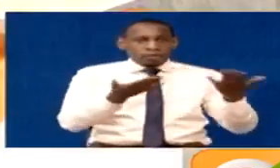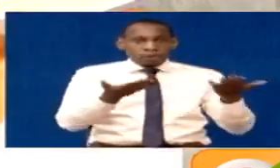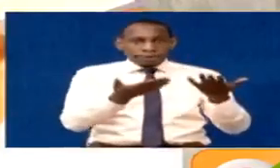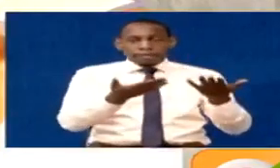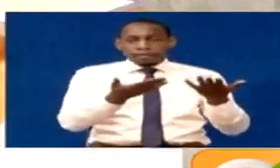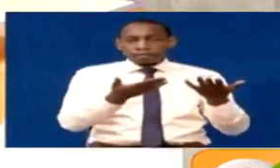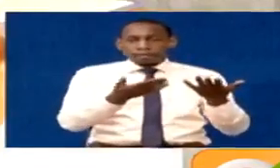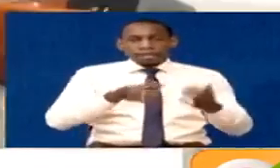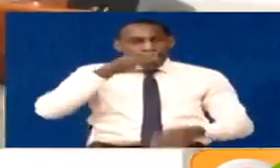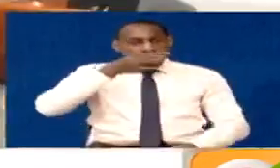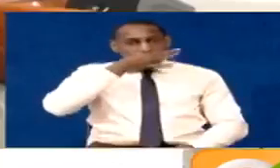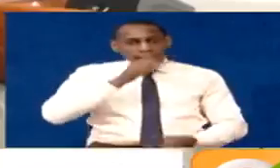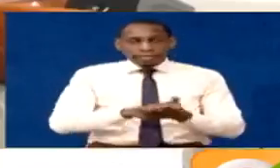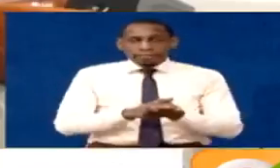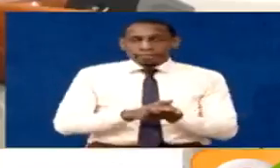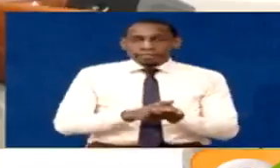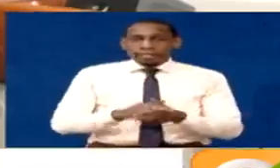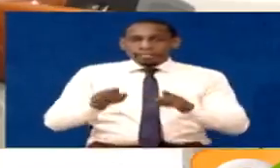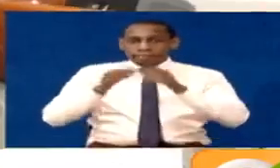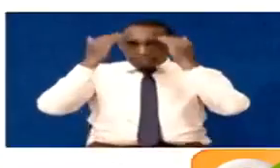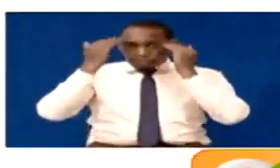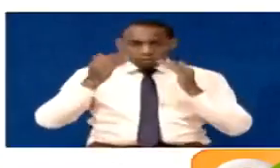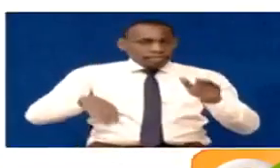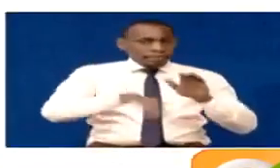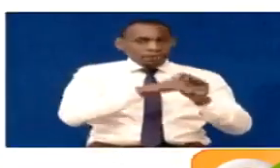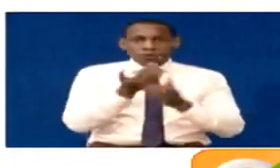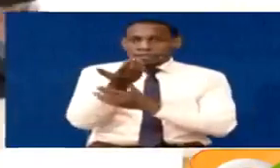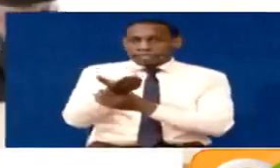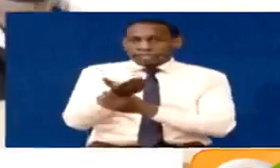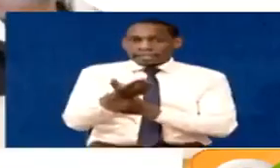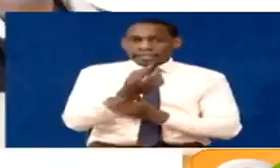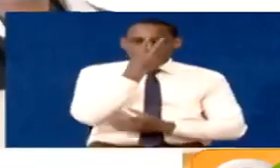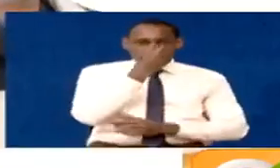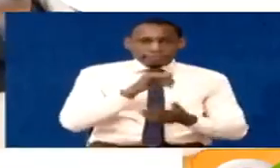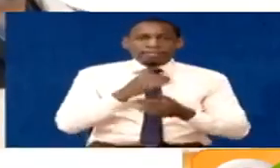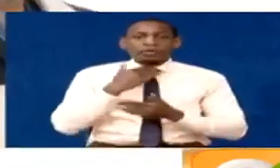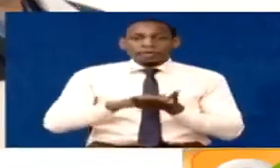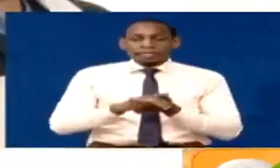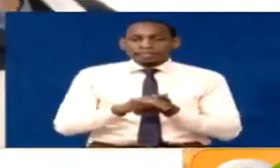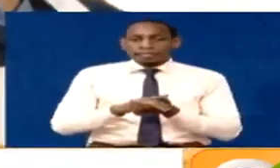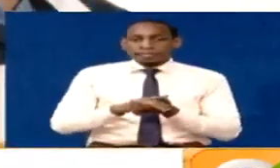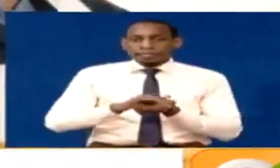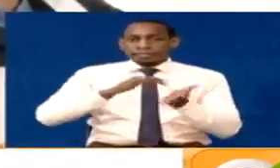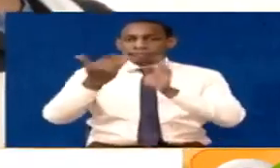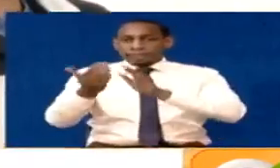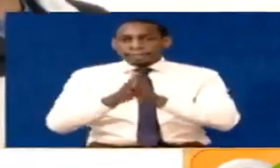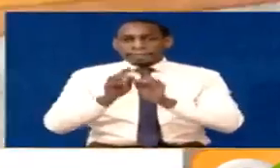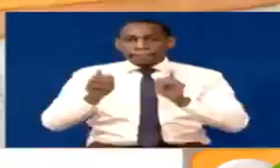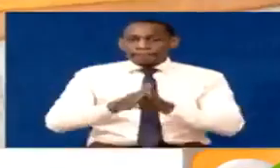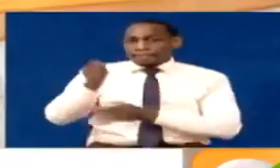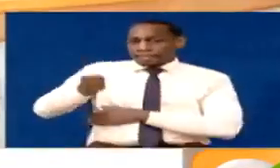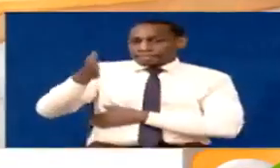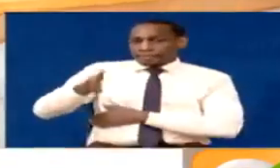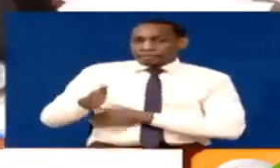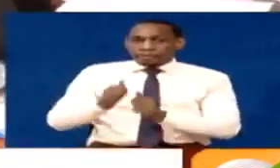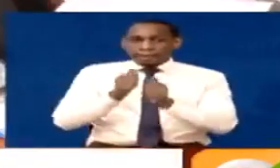katika gereza kuu la Nyeri. Mahakama hii pia imetupilia mbali ombi la Mugure la kutaka kujiwasilisha mwenyewe. Hata hivyo, Hakimu